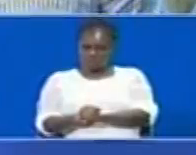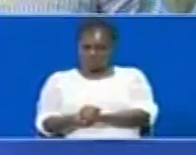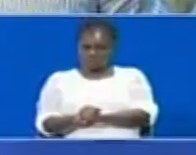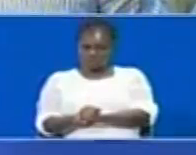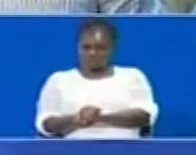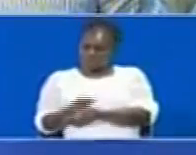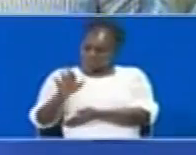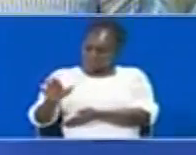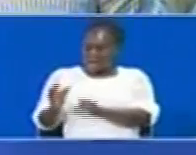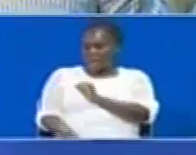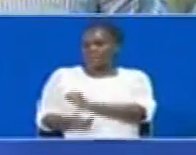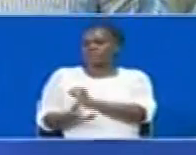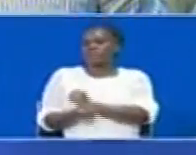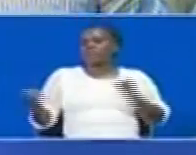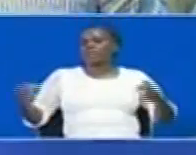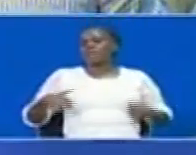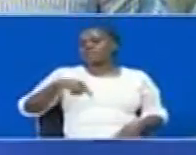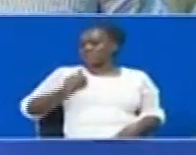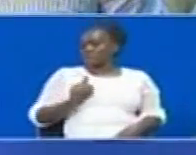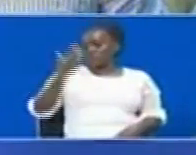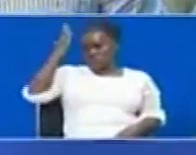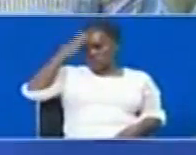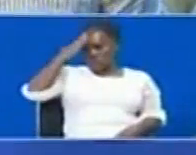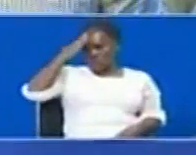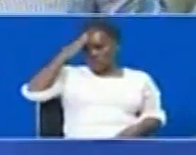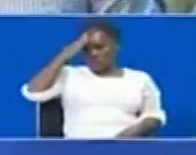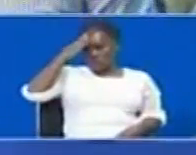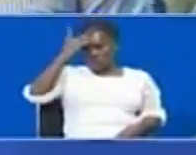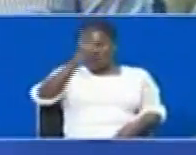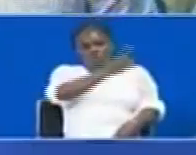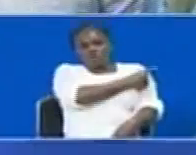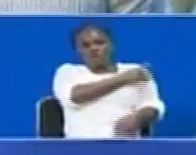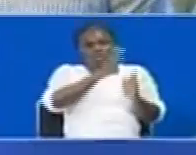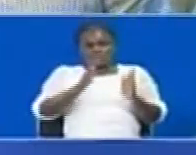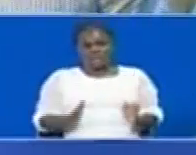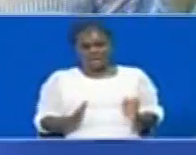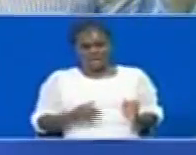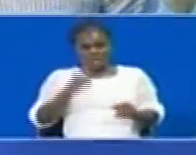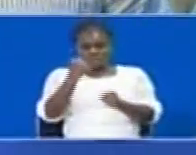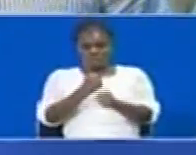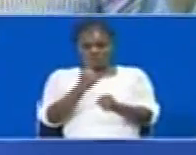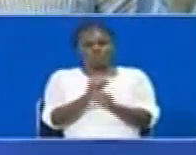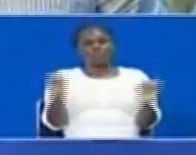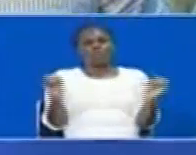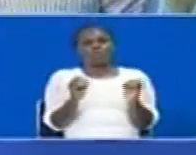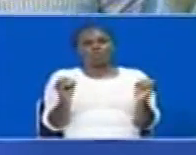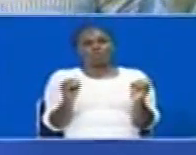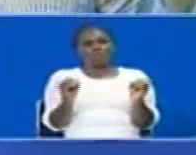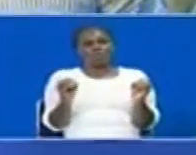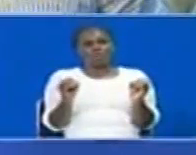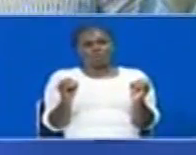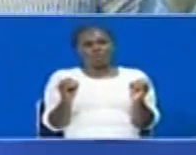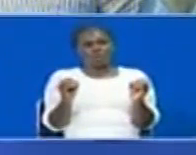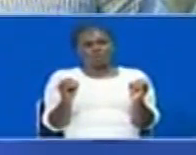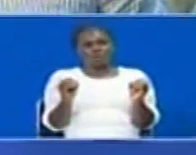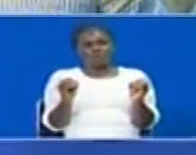Atueleze yeye Mailu, manake sisi pale ambapo tuko tunajua kwamba ni madaktari wawili tu ambao wanafanya kazi, naye ni Daktari Mailu na Daktari